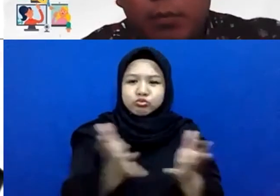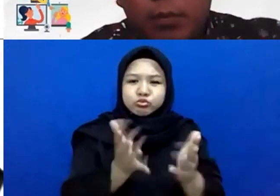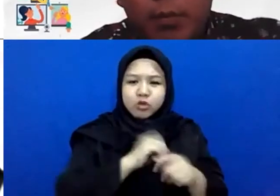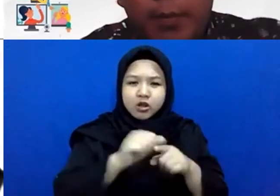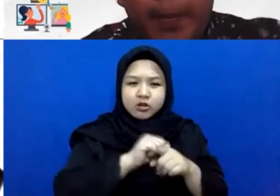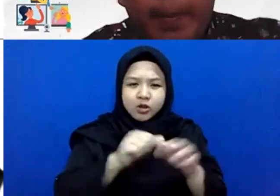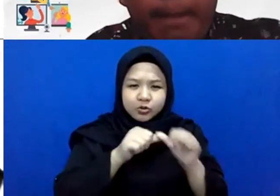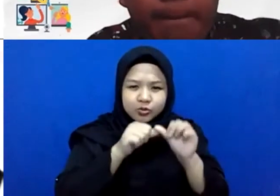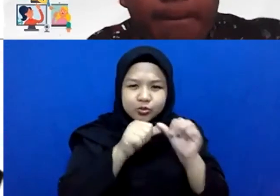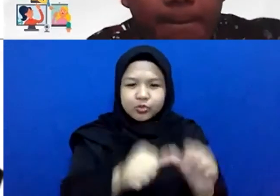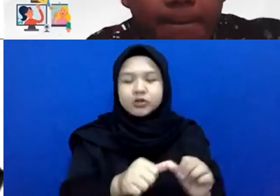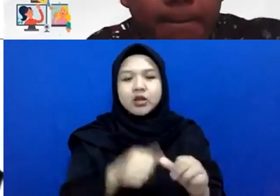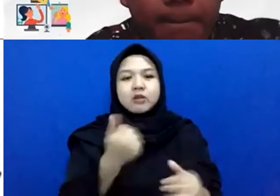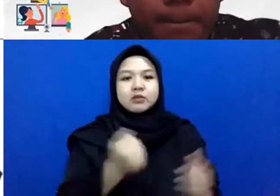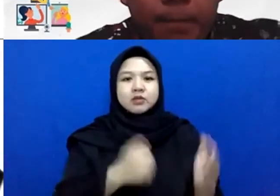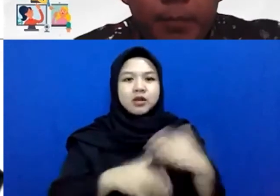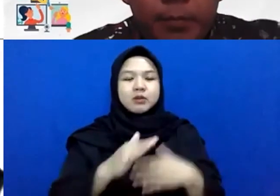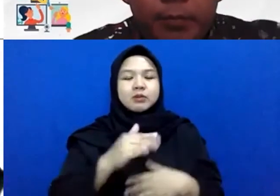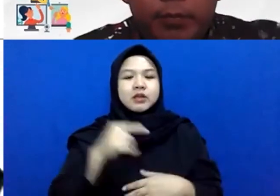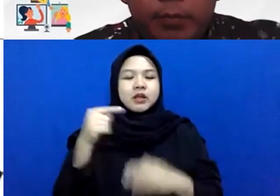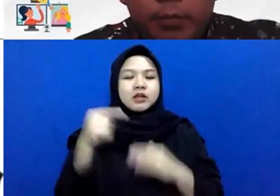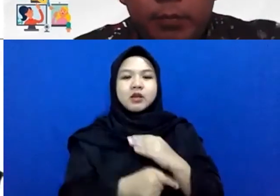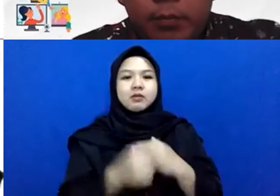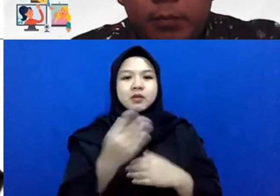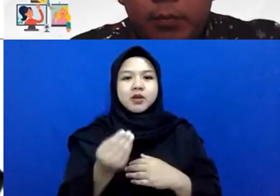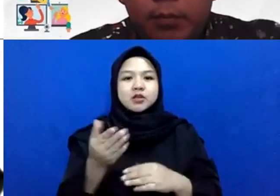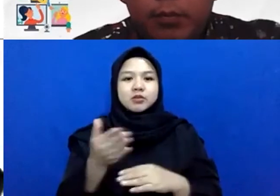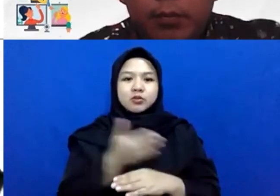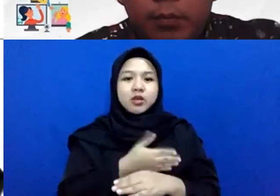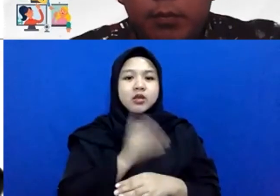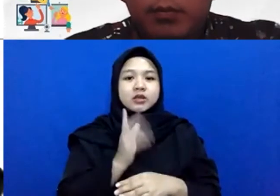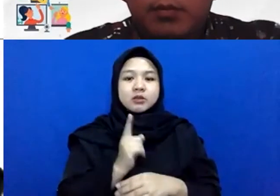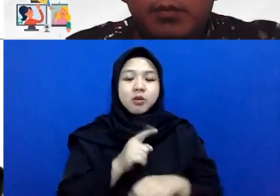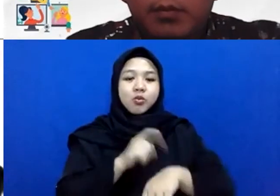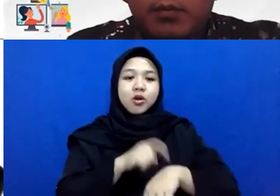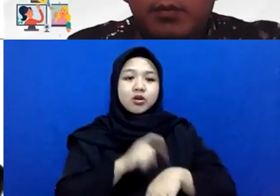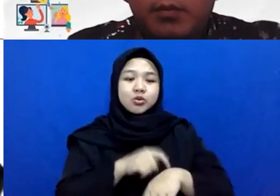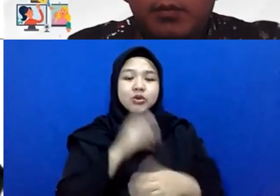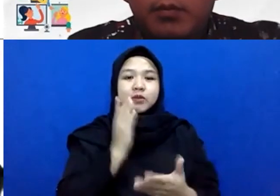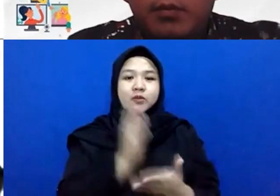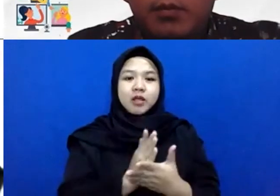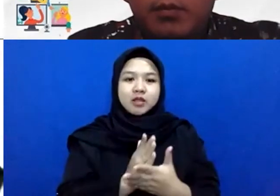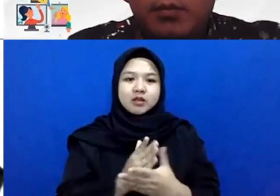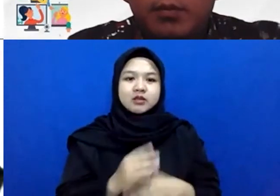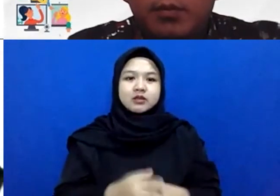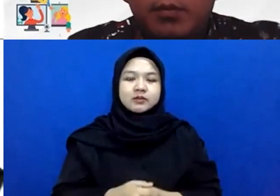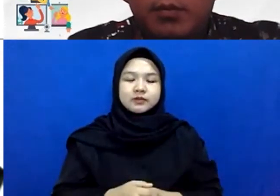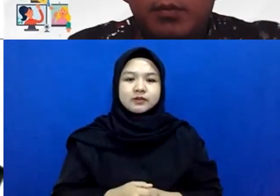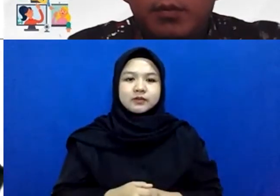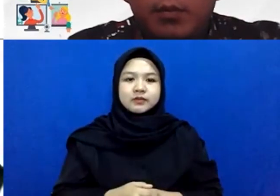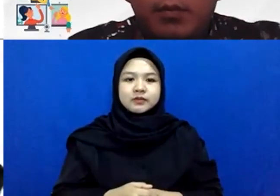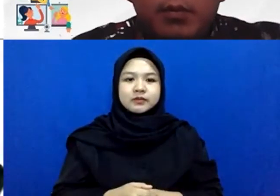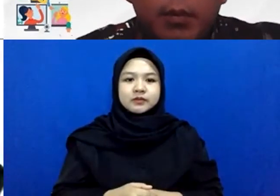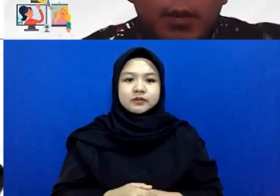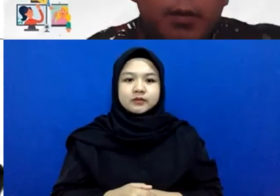supaya menjadi lebih tajam lah daripada sebelumnya karena keterbatasan waktu praktikum itu. Nah, yang tidak kalah